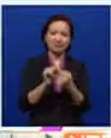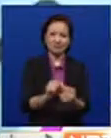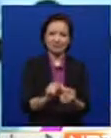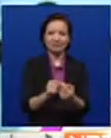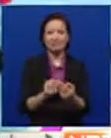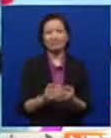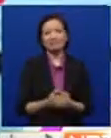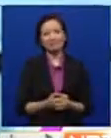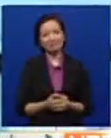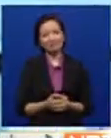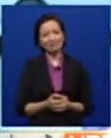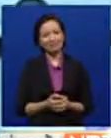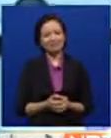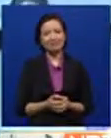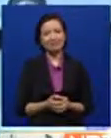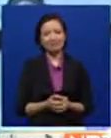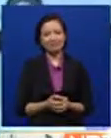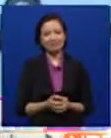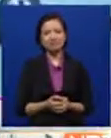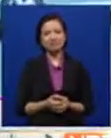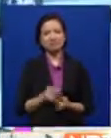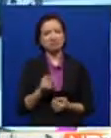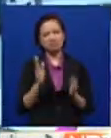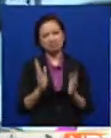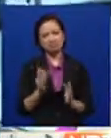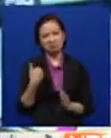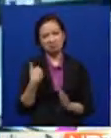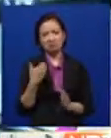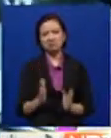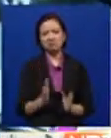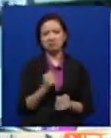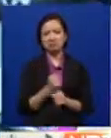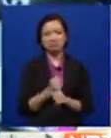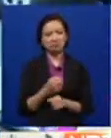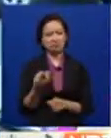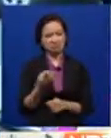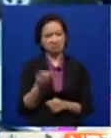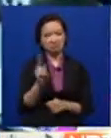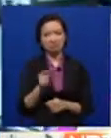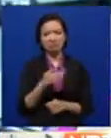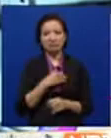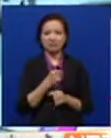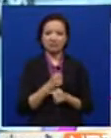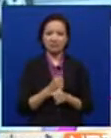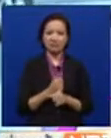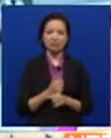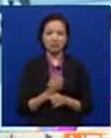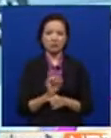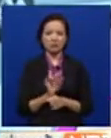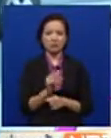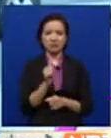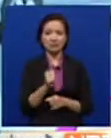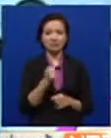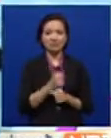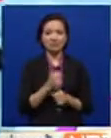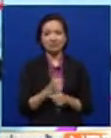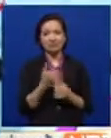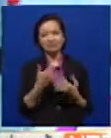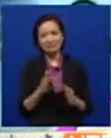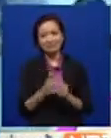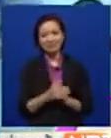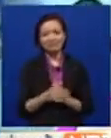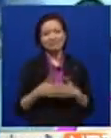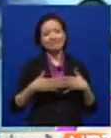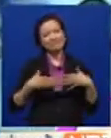้อาชีพที่ว่ามีคนทำกันน้อยมากอะไรเงี้ยเพราะว่าเราทำแล้วก็คือพออยู่ได้ไงคะแล้วก็ทำแล้วสนุก